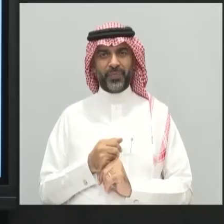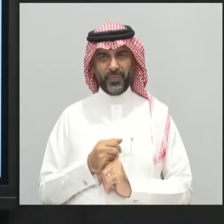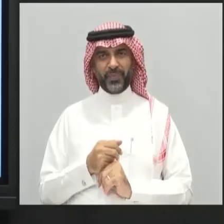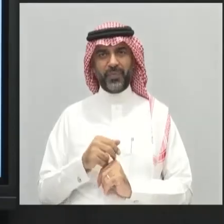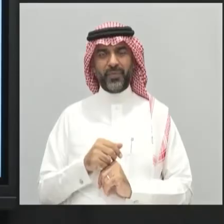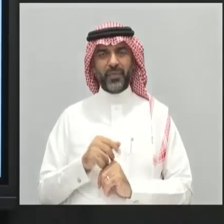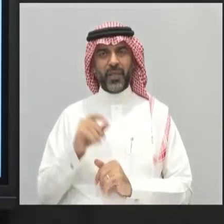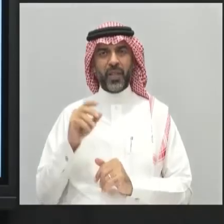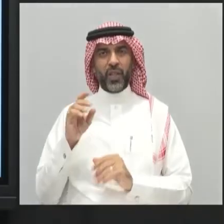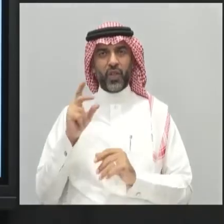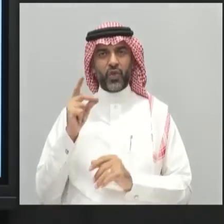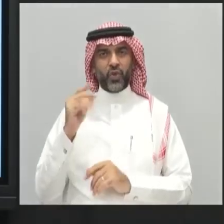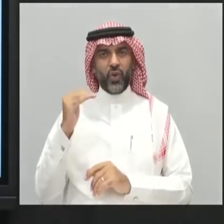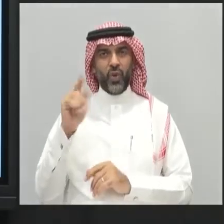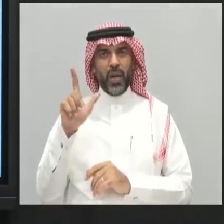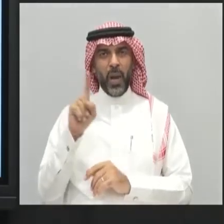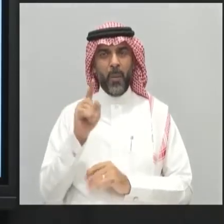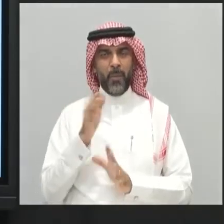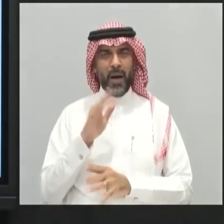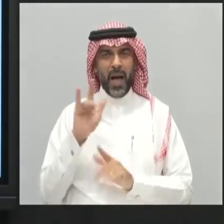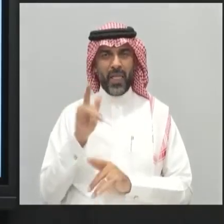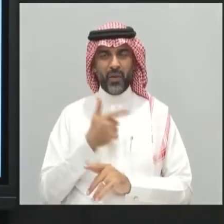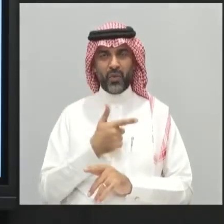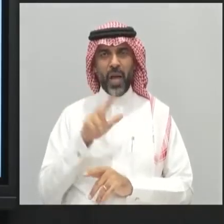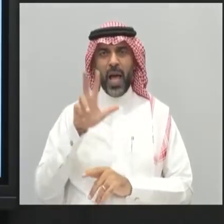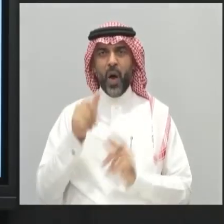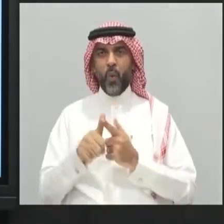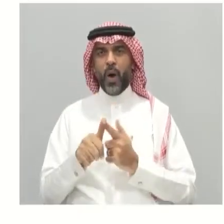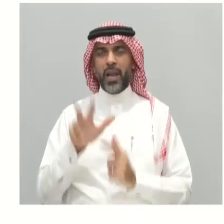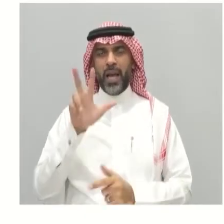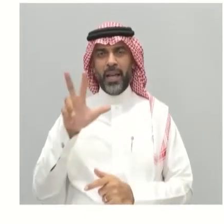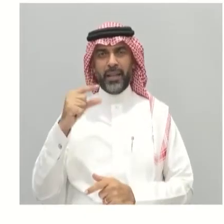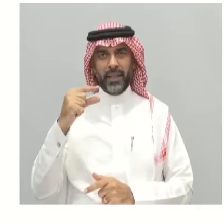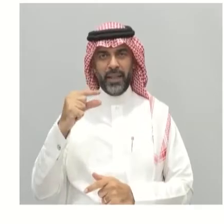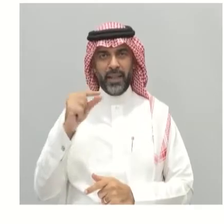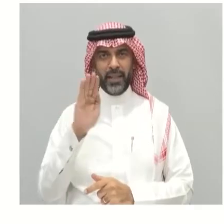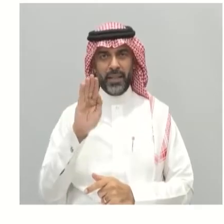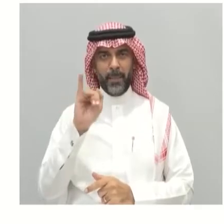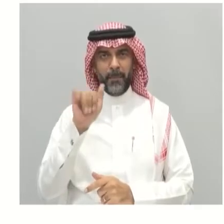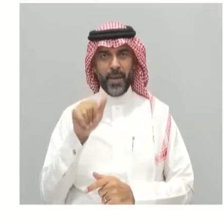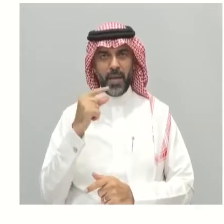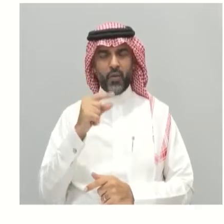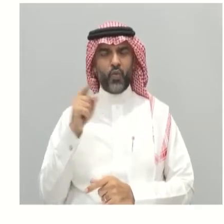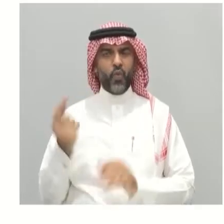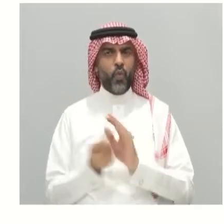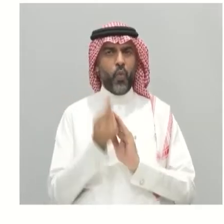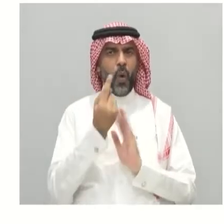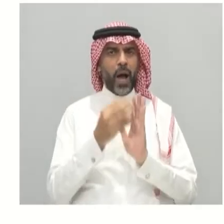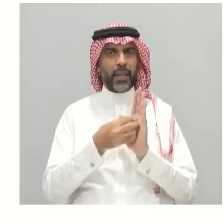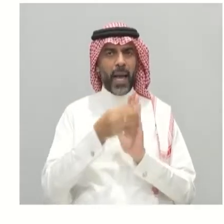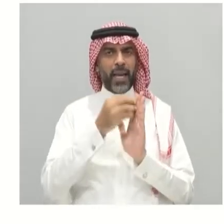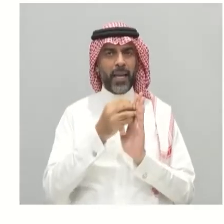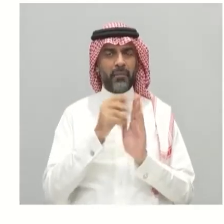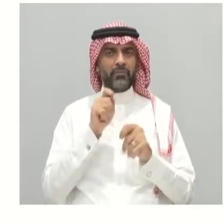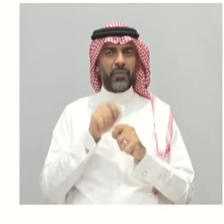طحلب الاخضر يسمى الدسميد ما هو الدسميد يمثل النمط وحيد الخليه الذي